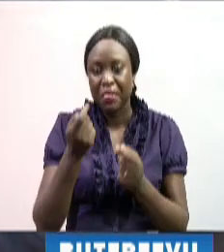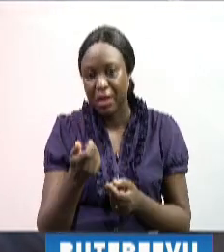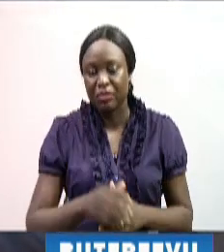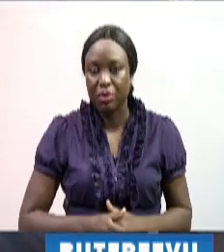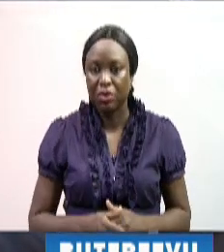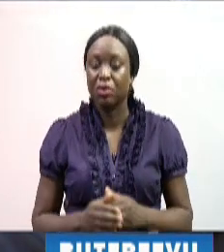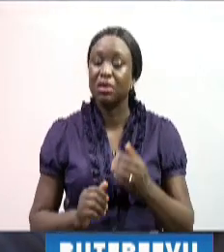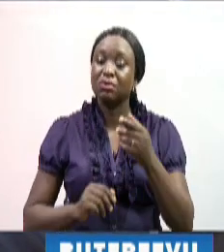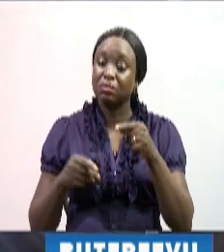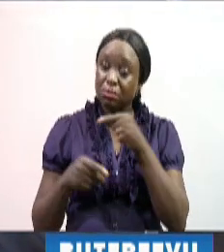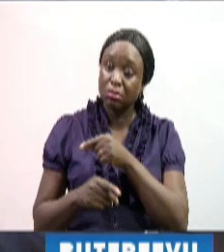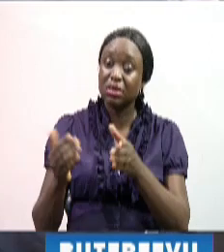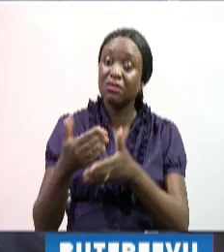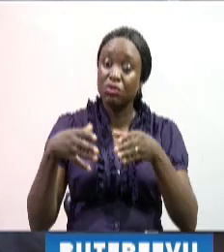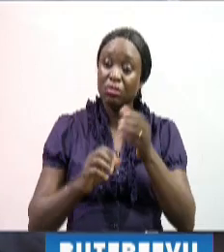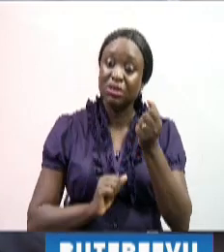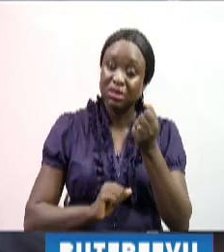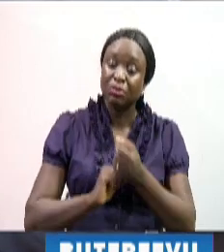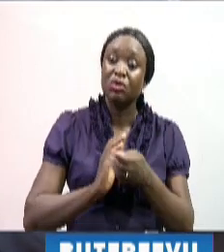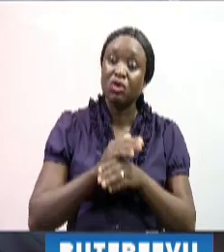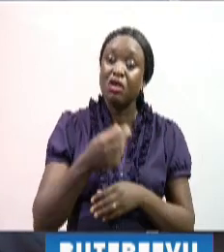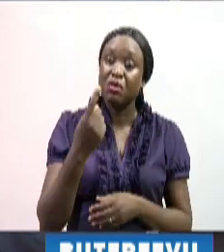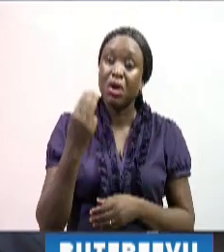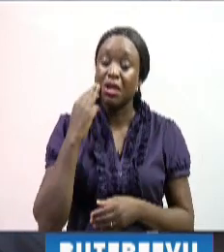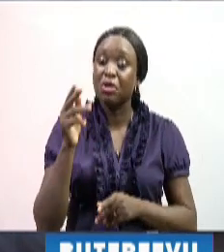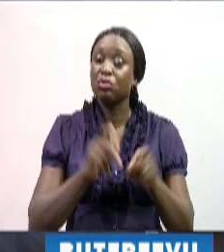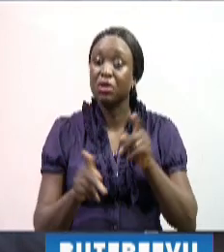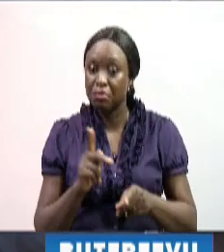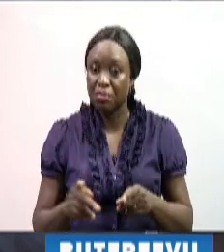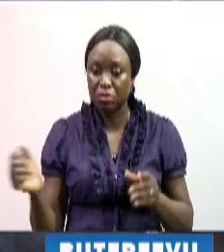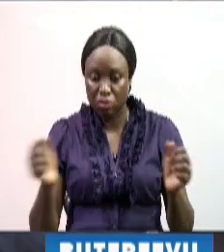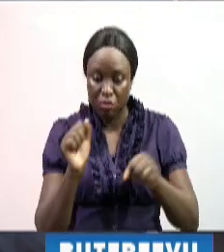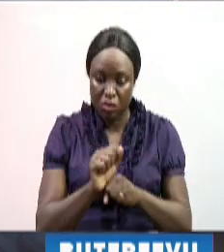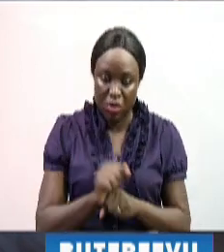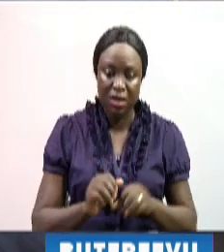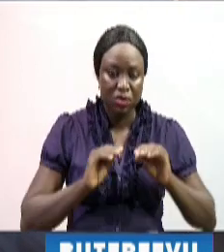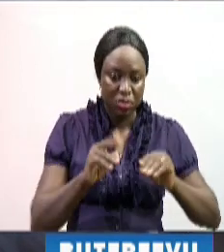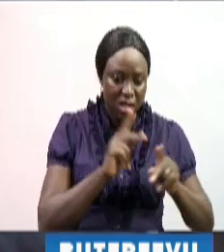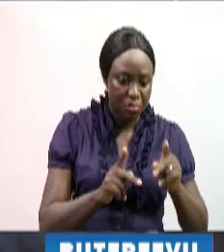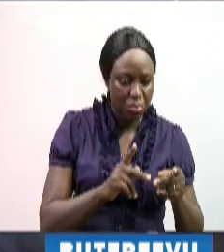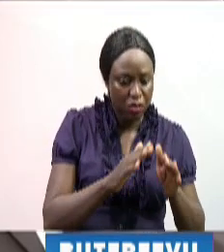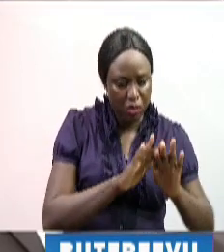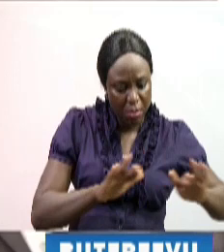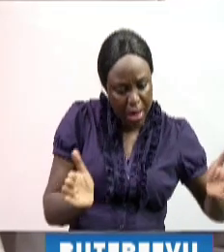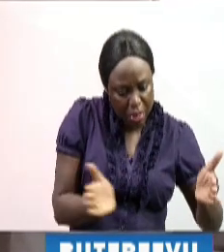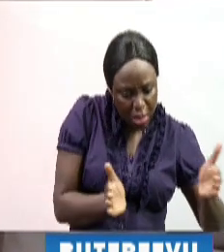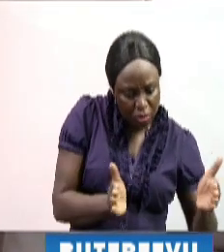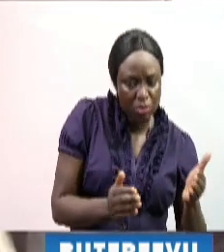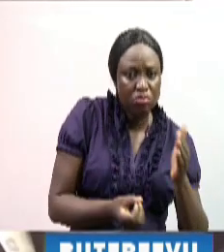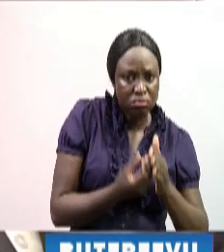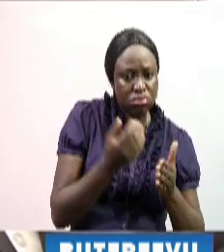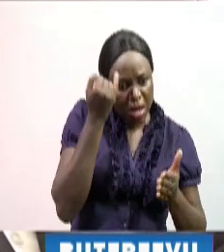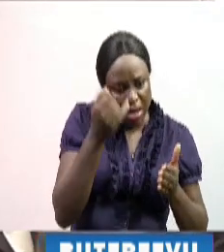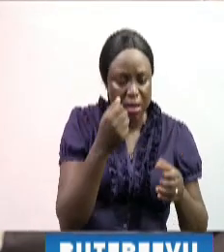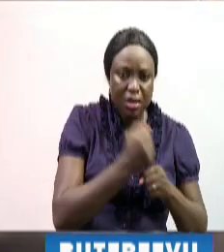abasoba mu kakadda kalamba mu ngeri y'okuwa emirimu okuyigiriza abantu okukolera awatono okuyiiya okweterekera okukolera